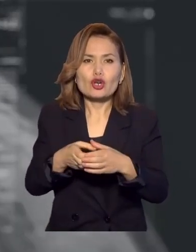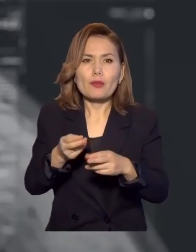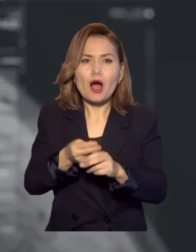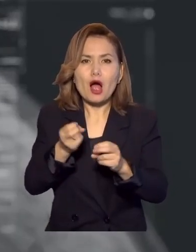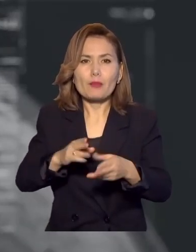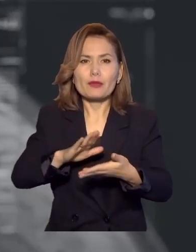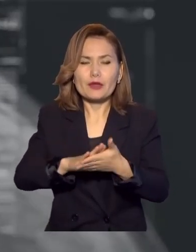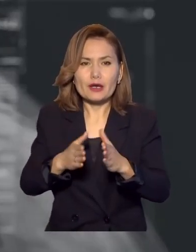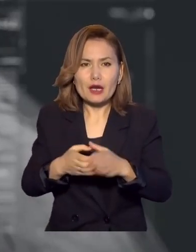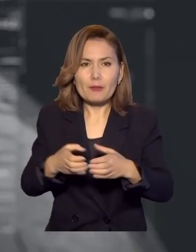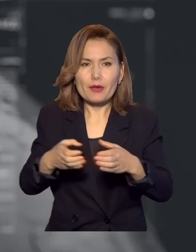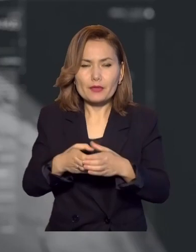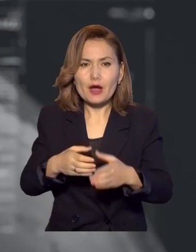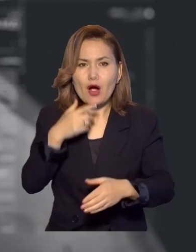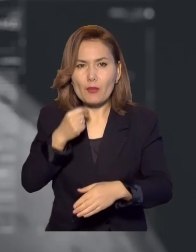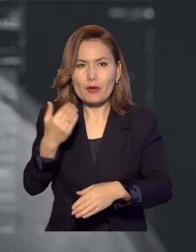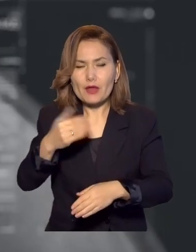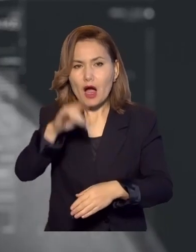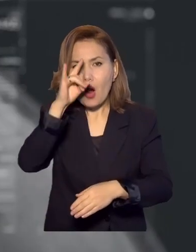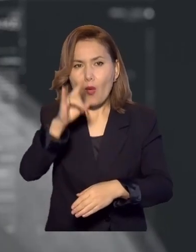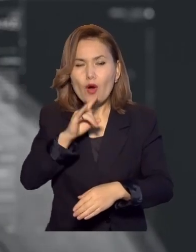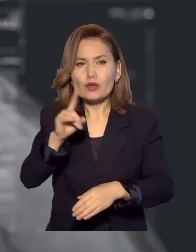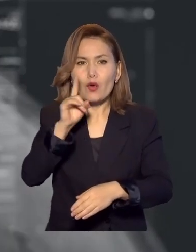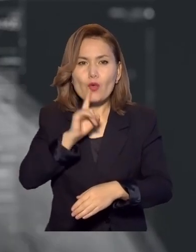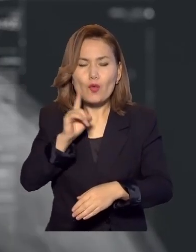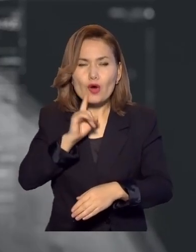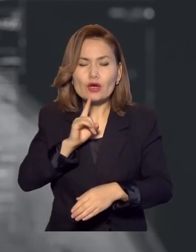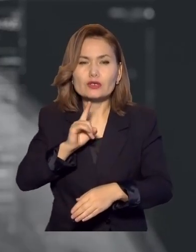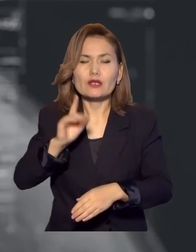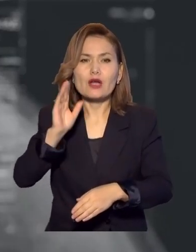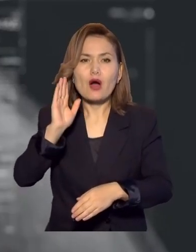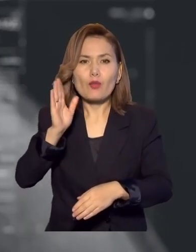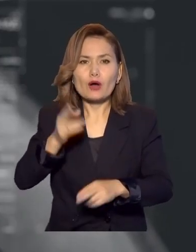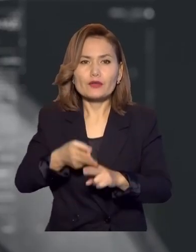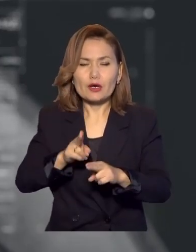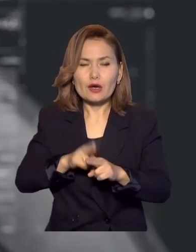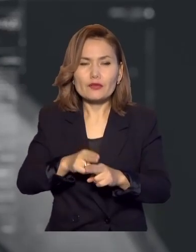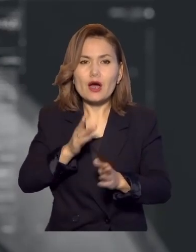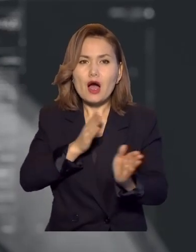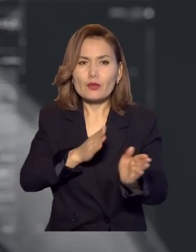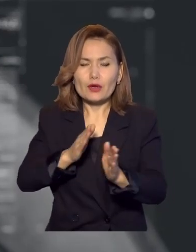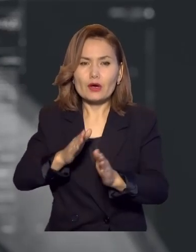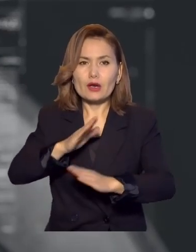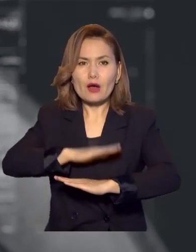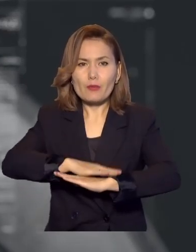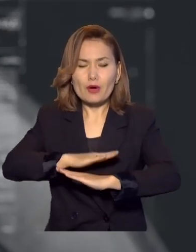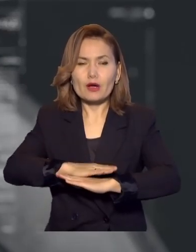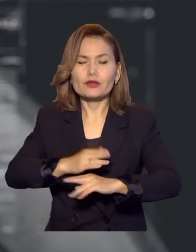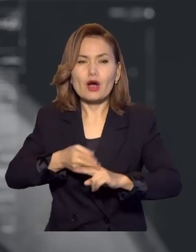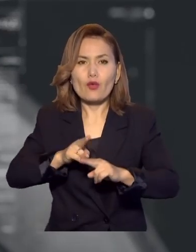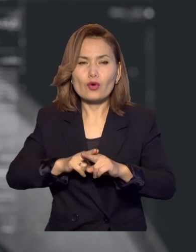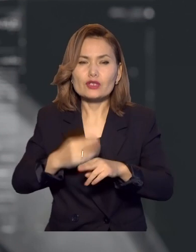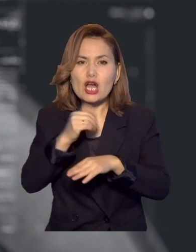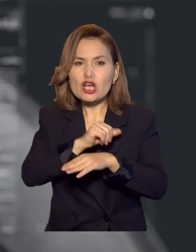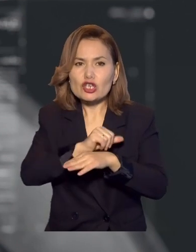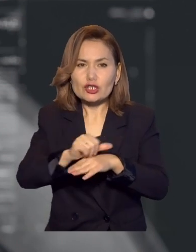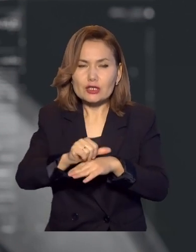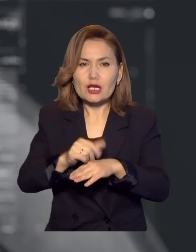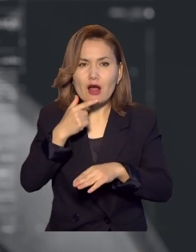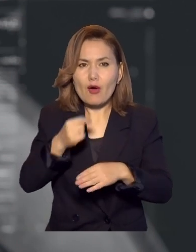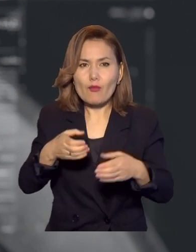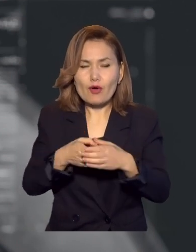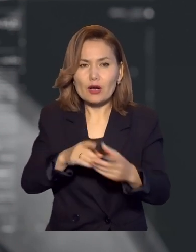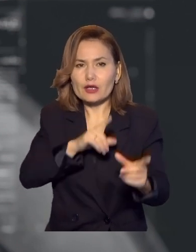шарт ұйымының бітімгерлік күштері Қазақстанда уақытша болады және жағдай тұрақталған соң өз елдеріне оралады. Наразылық митингілердің